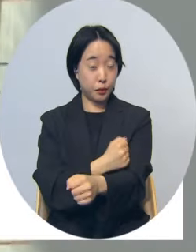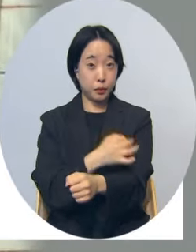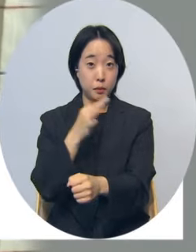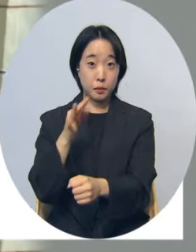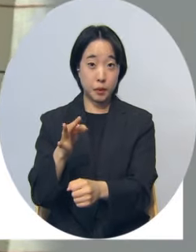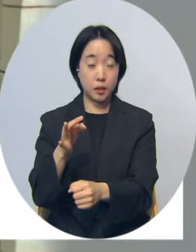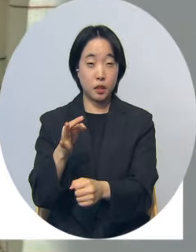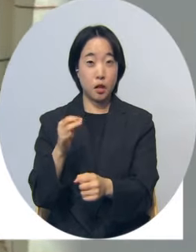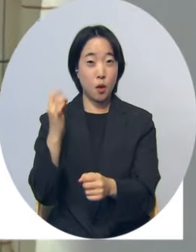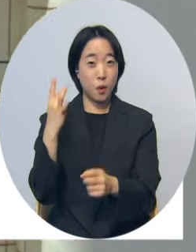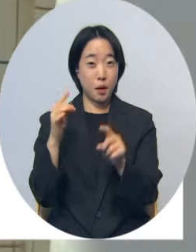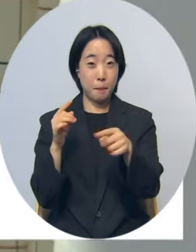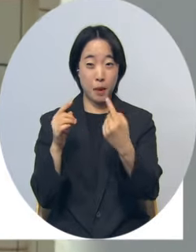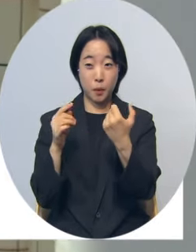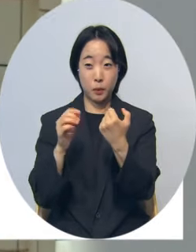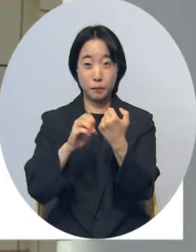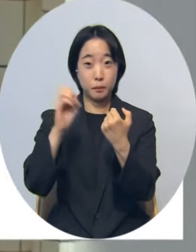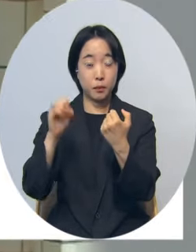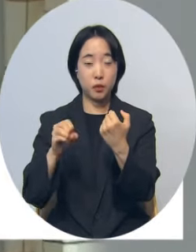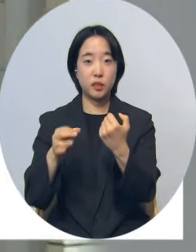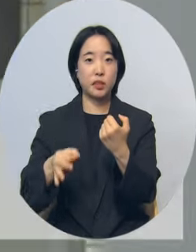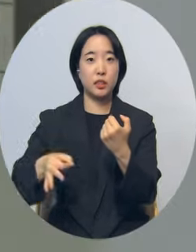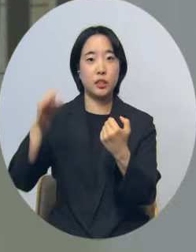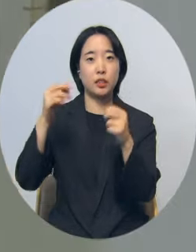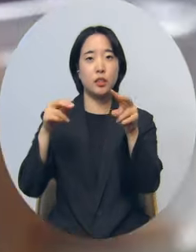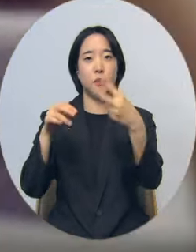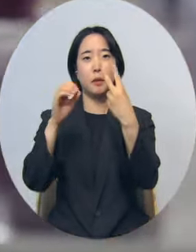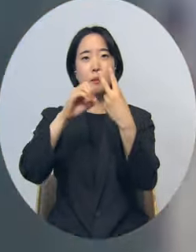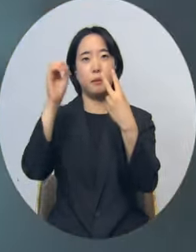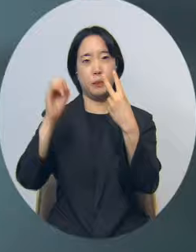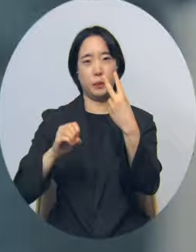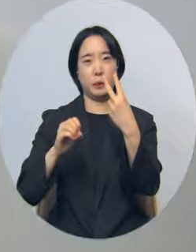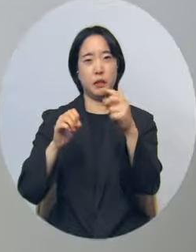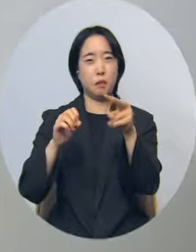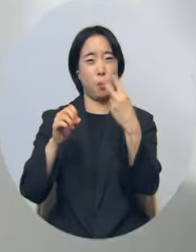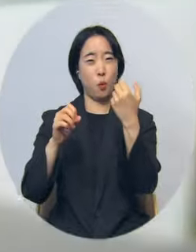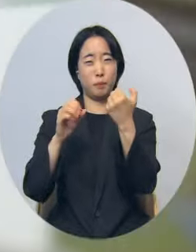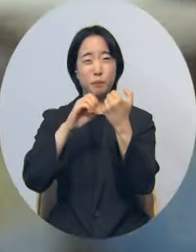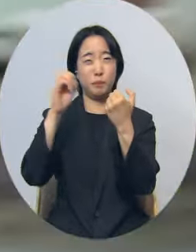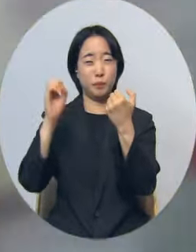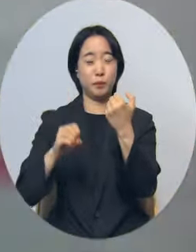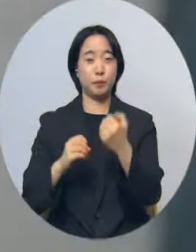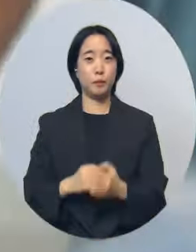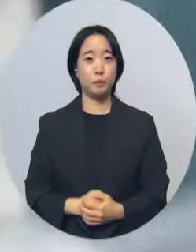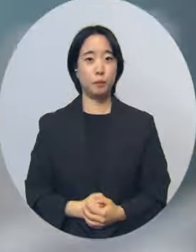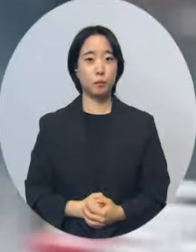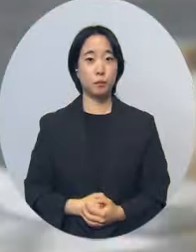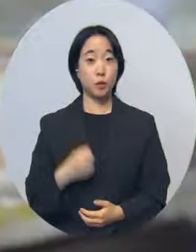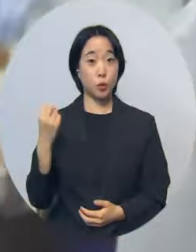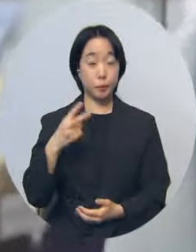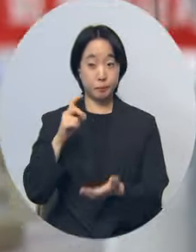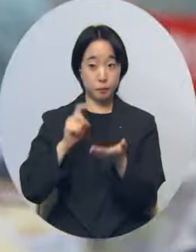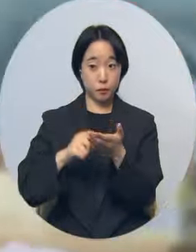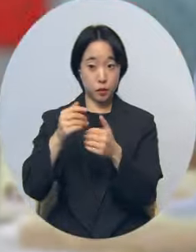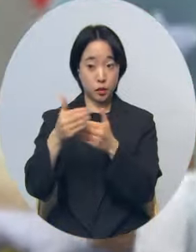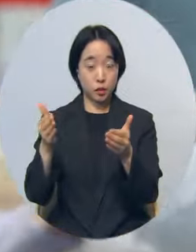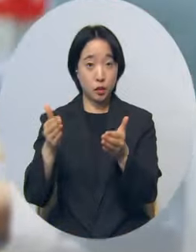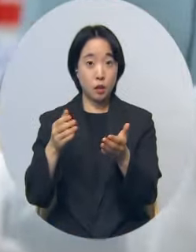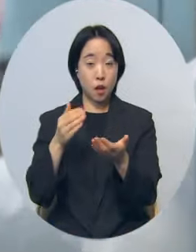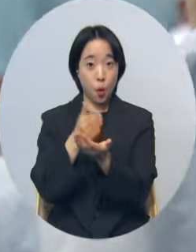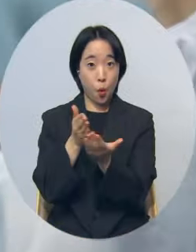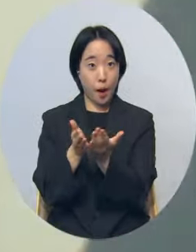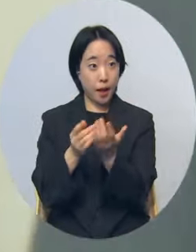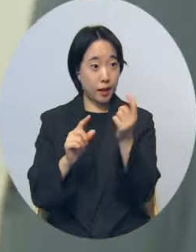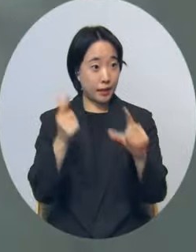150%에서 250%까지 대폭 인상됩니다. 각 병원에서는 진료 과목에 구애받지 않고 인력을 배치할 수